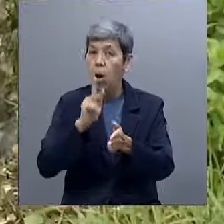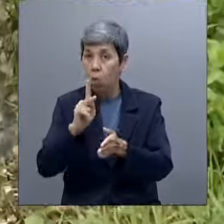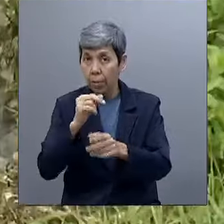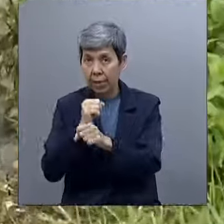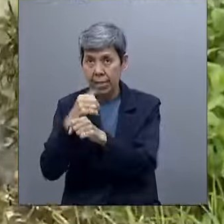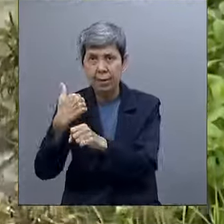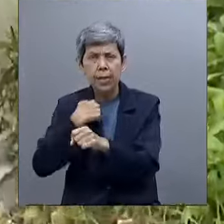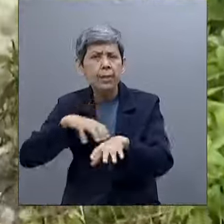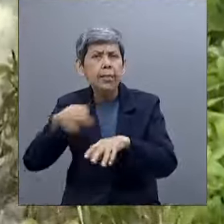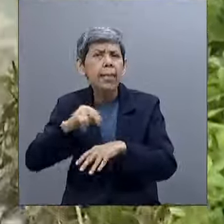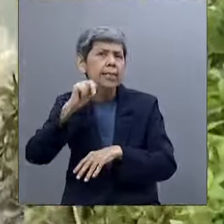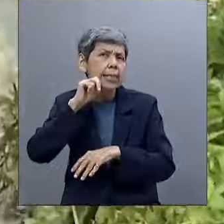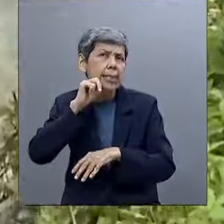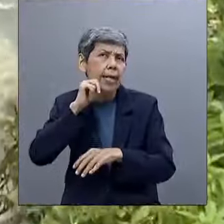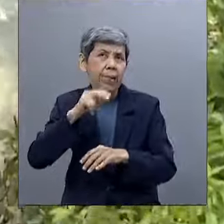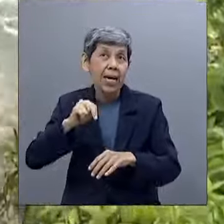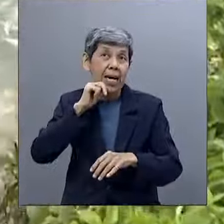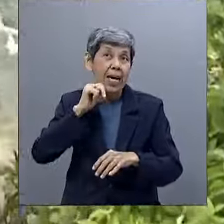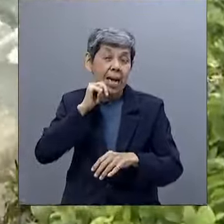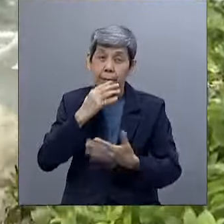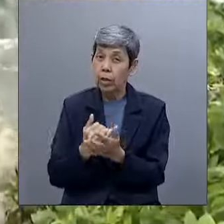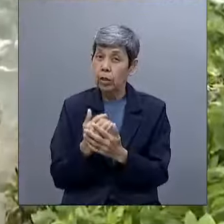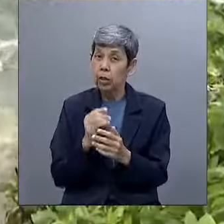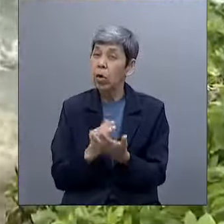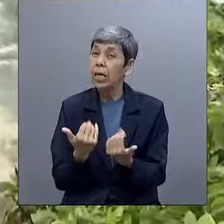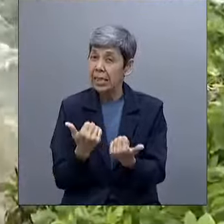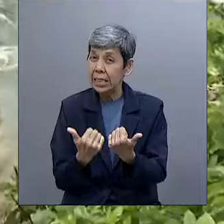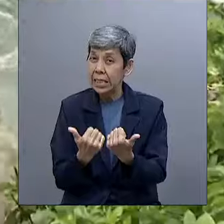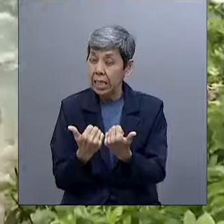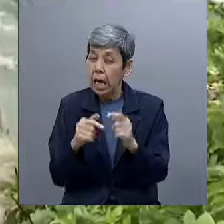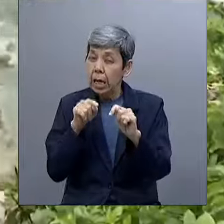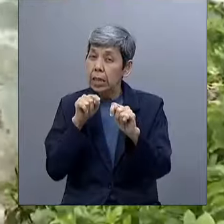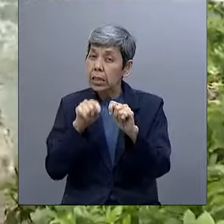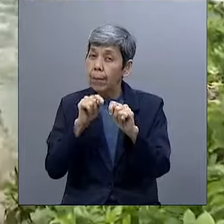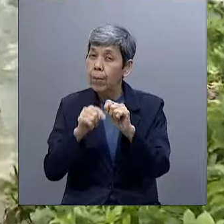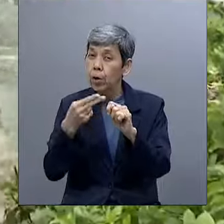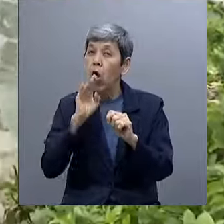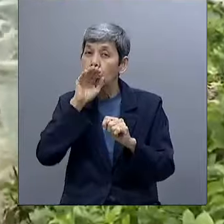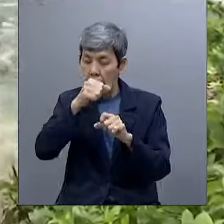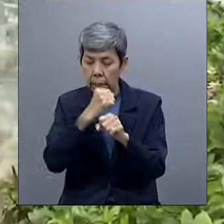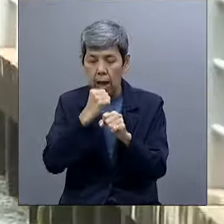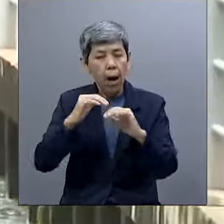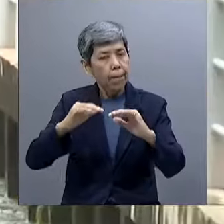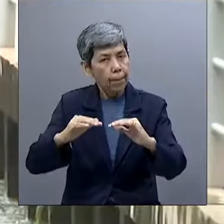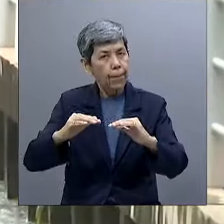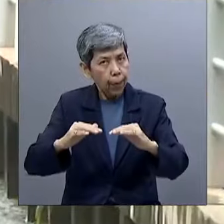ารจัดการน้ำจะทำให้ระดับน้ำที่บริเวณพื้นที่ตำบลหนองช้างคืนจะค่อยๆลดระดับลงอย่างต่อเนื่อง